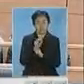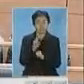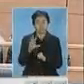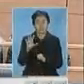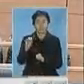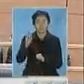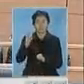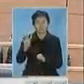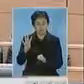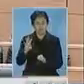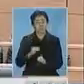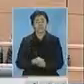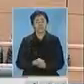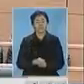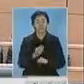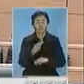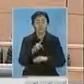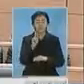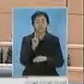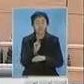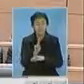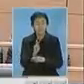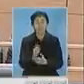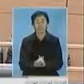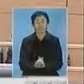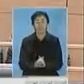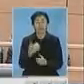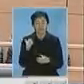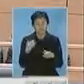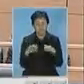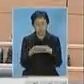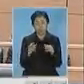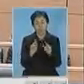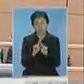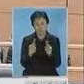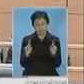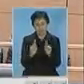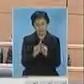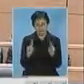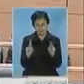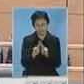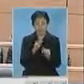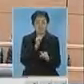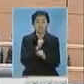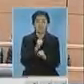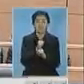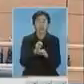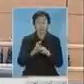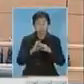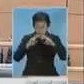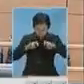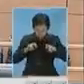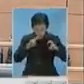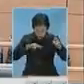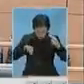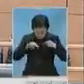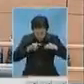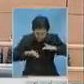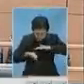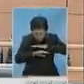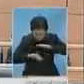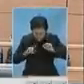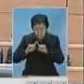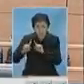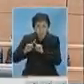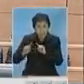2554ท่านประธานที่เคารพครับมีการตั้งกรรมการที่ทำหน้าที่เรื่องค้นหาความจริงในความขัดแย้ง